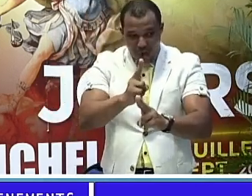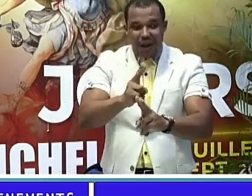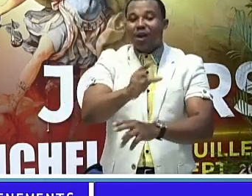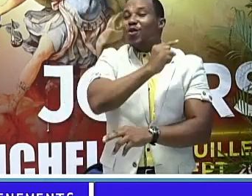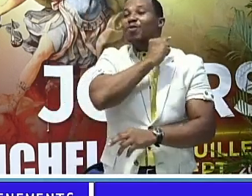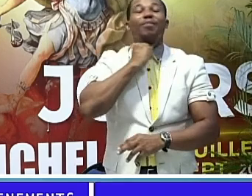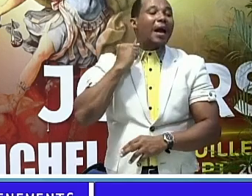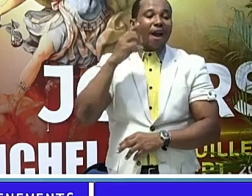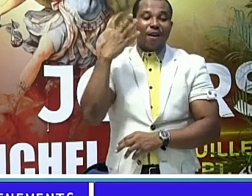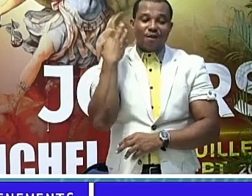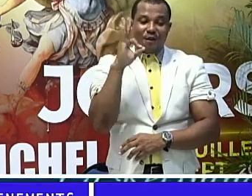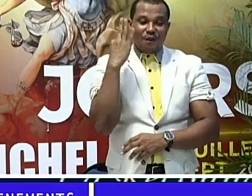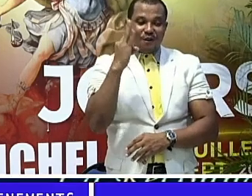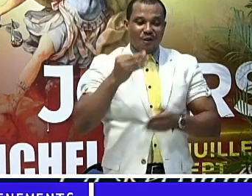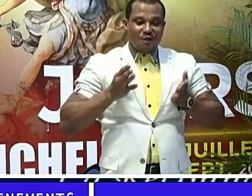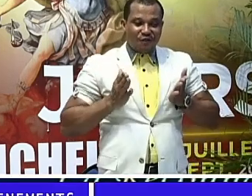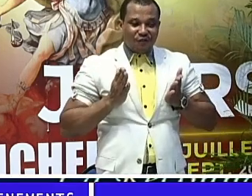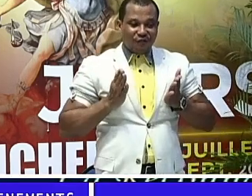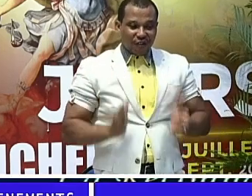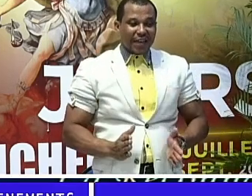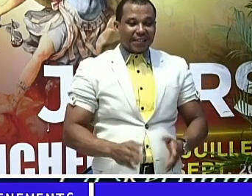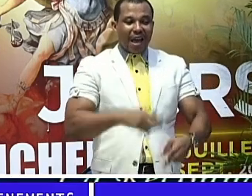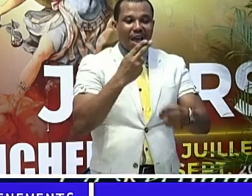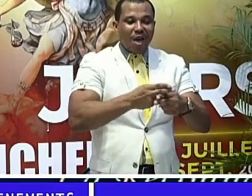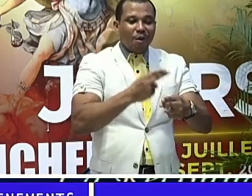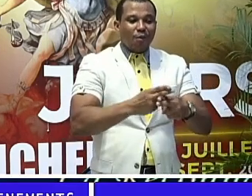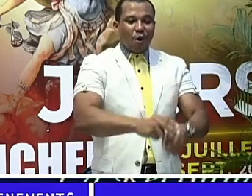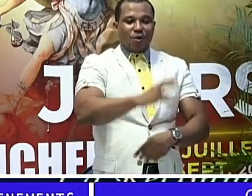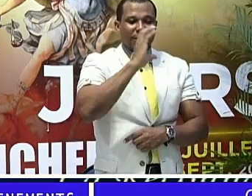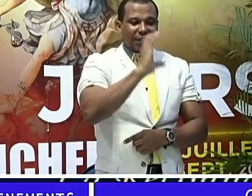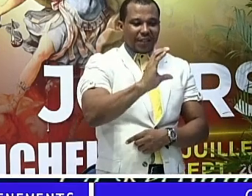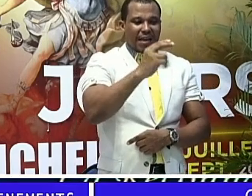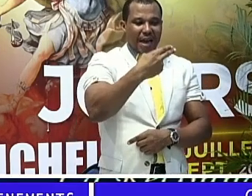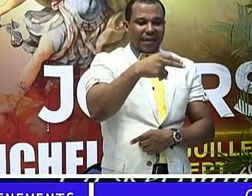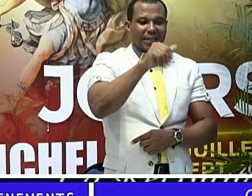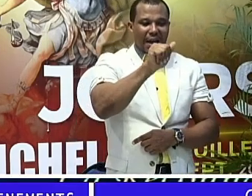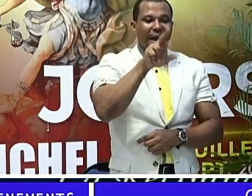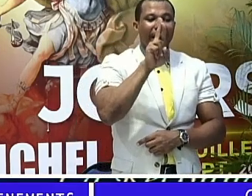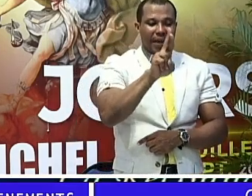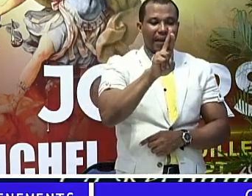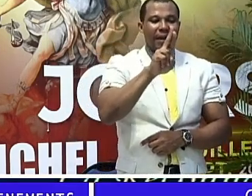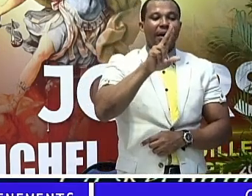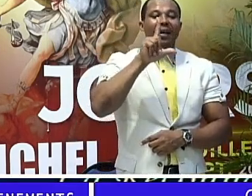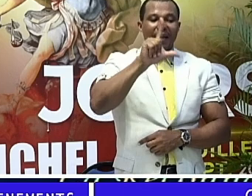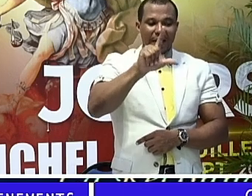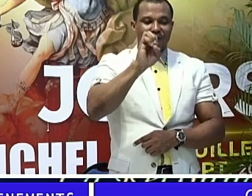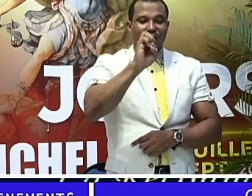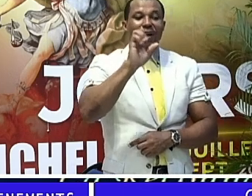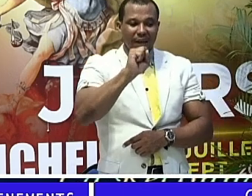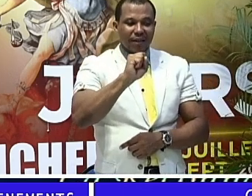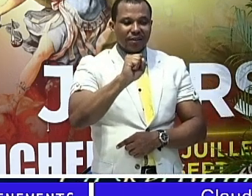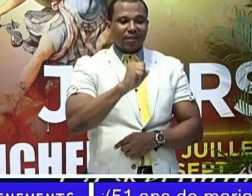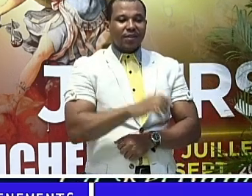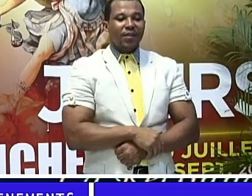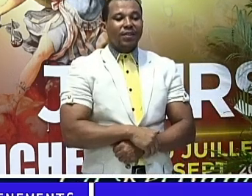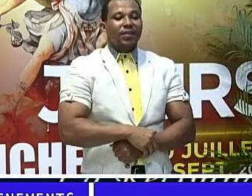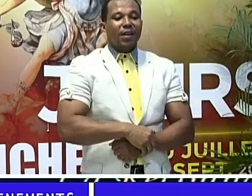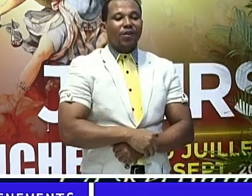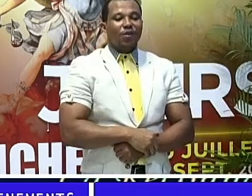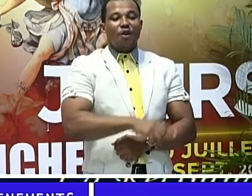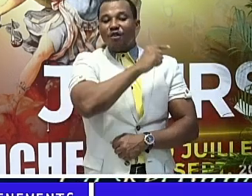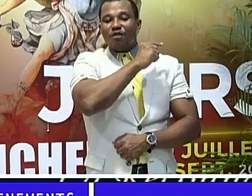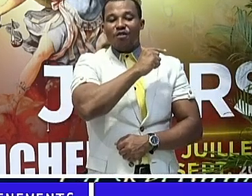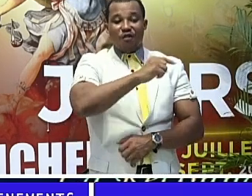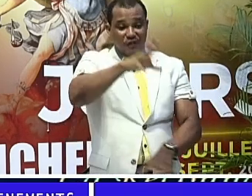français. Yo relé Charles Coutard. Charles Coutard c'est un frère de l'institution chrétienne depuis